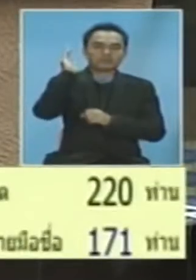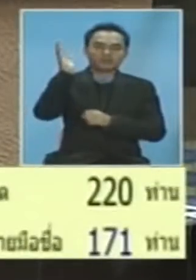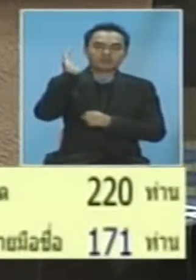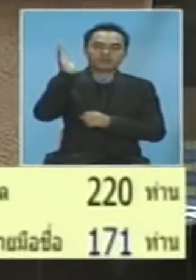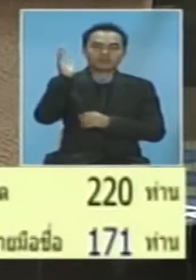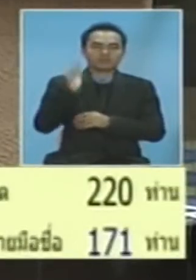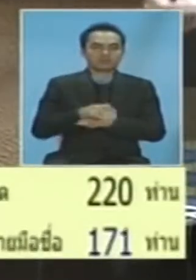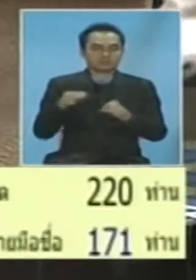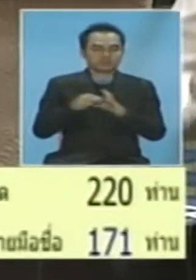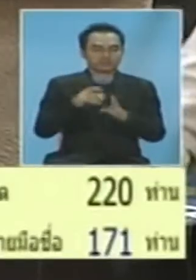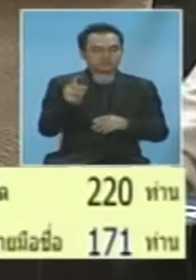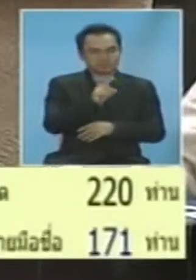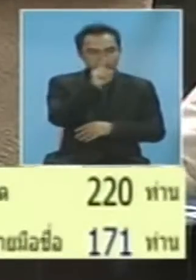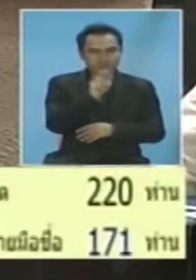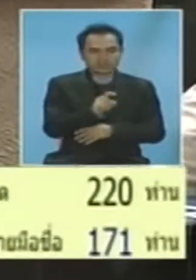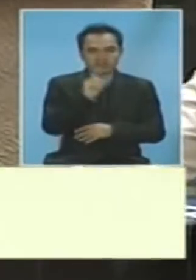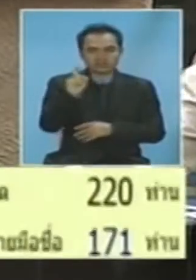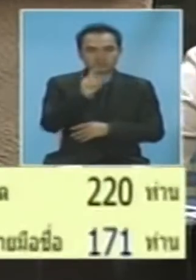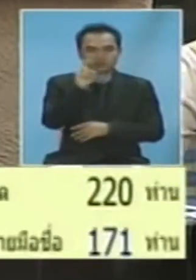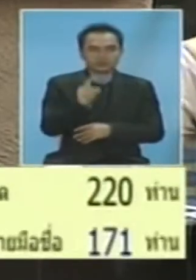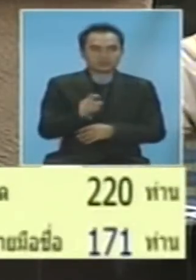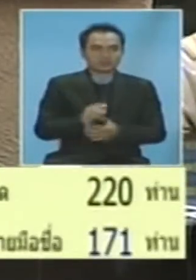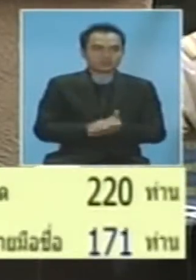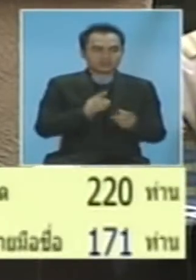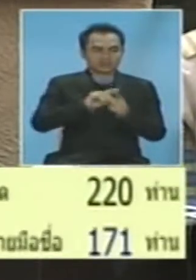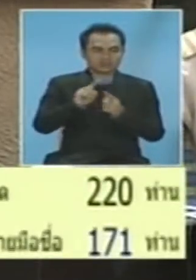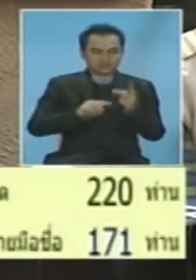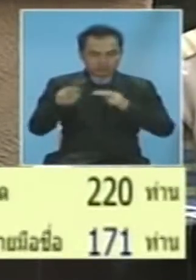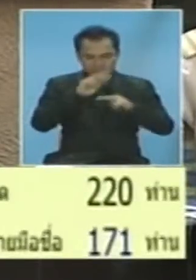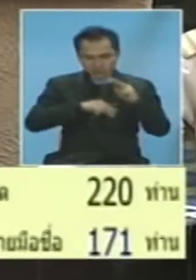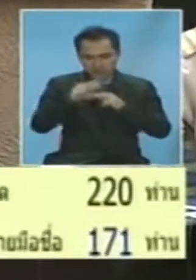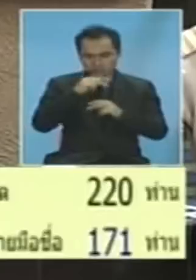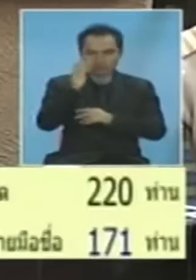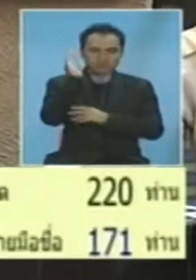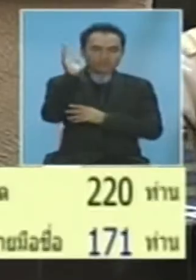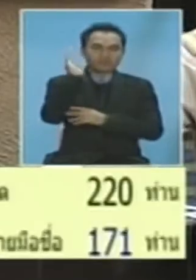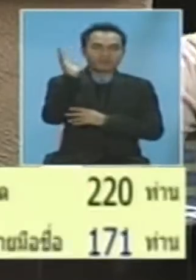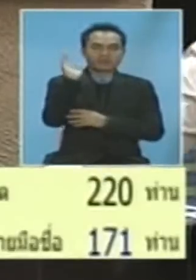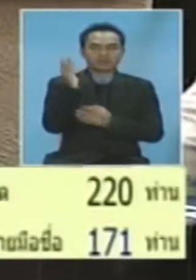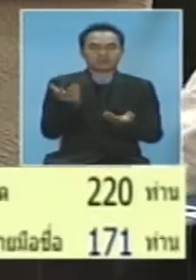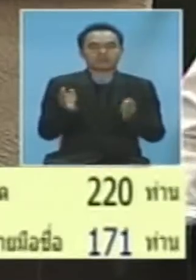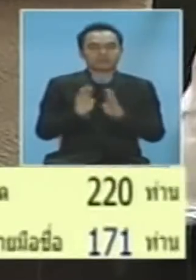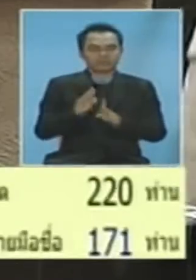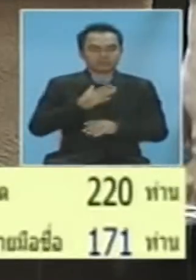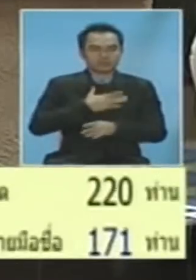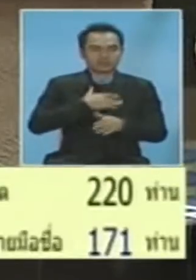อบข้อซักถามและณบัดนี้ก็เป็นการแถลงปิดสำนวนกระผม